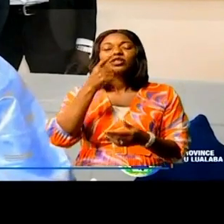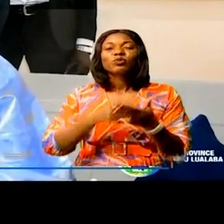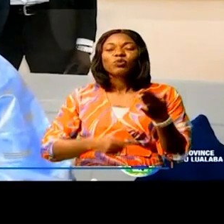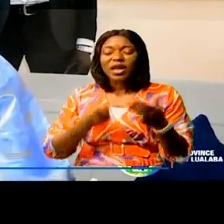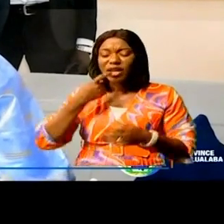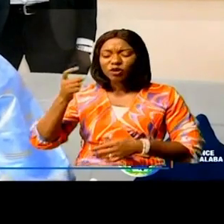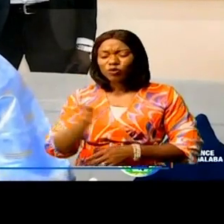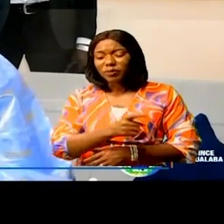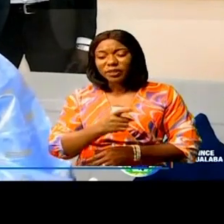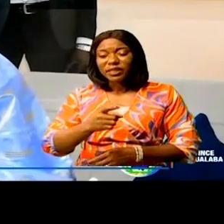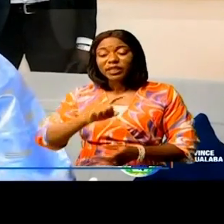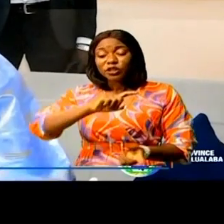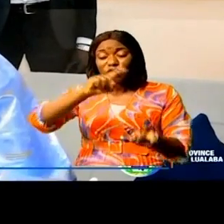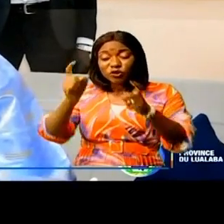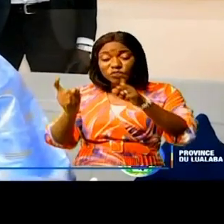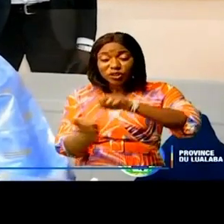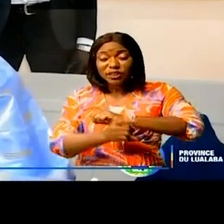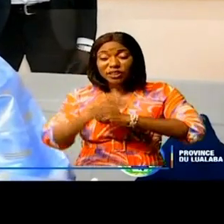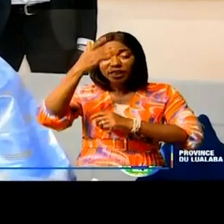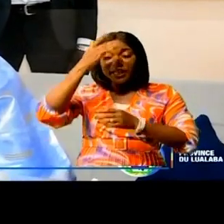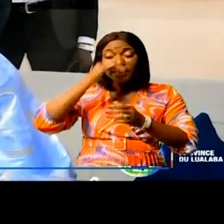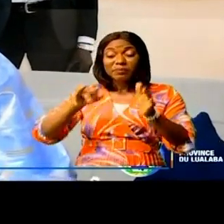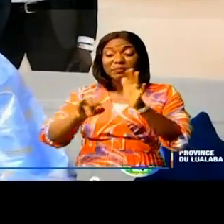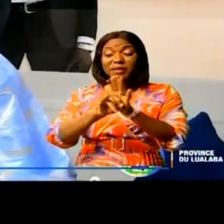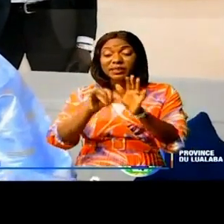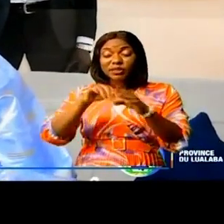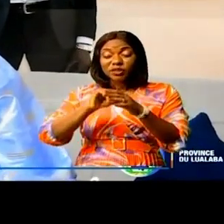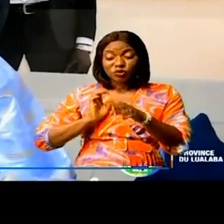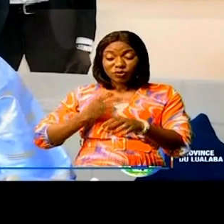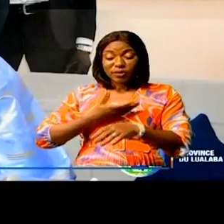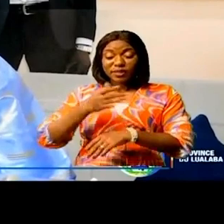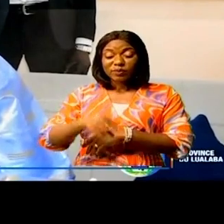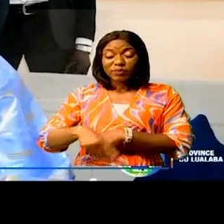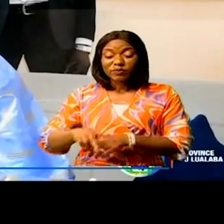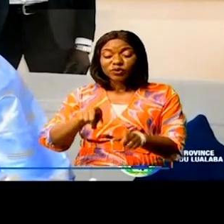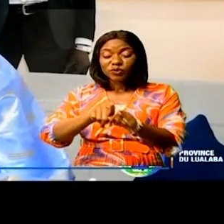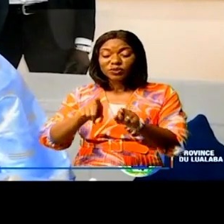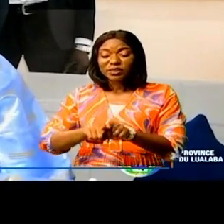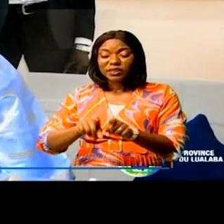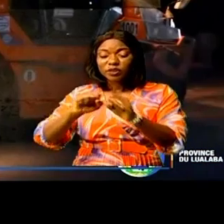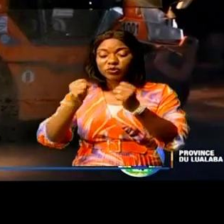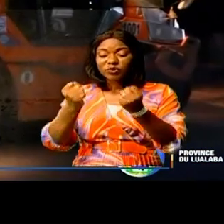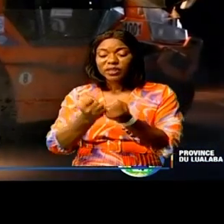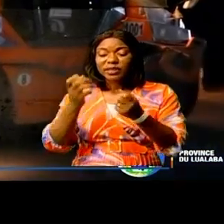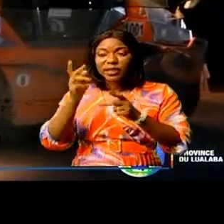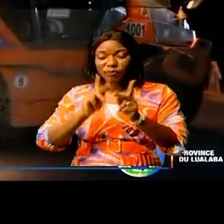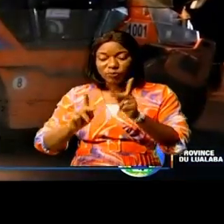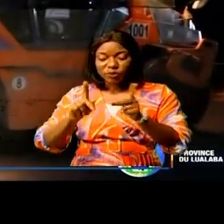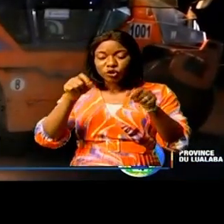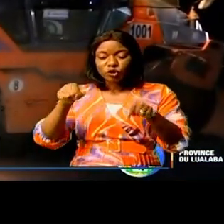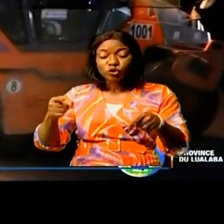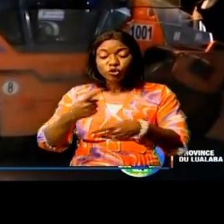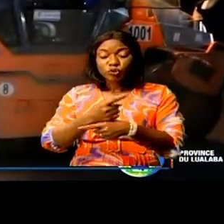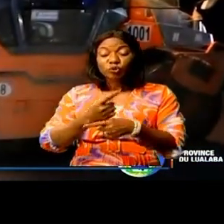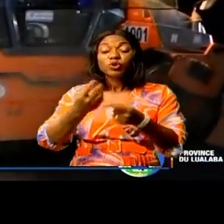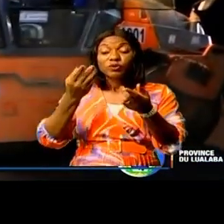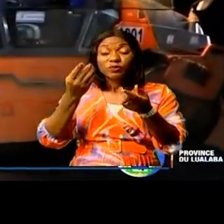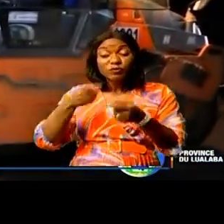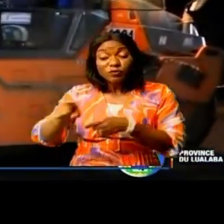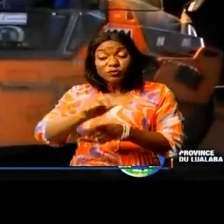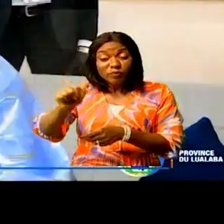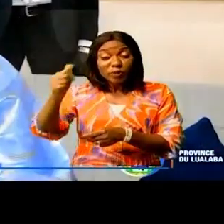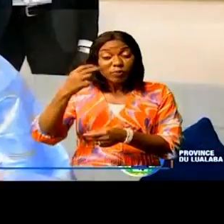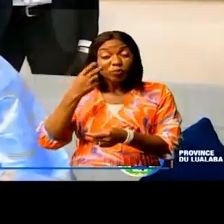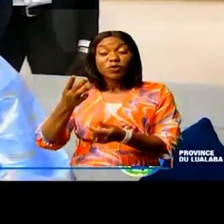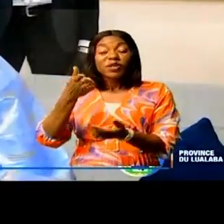instruit d'échanger l'image de la province ainsi que le social de la population. Aujourd'hui, c'est déjà un pas